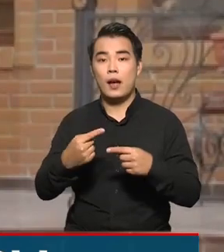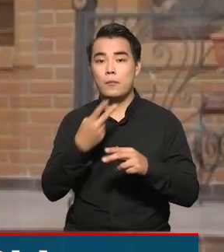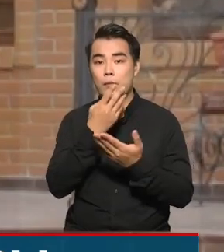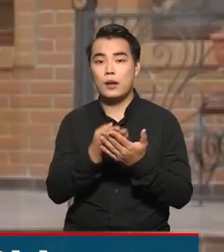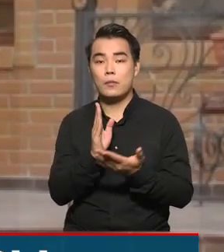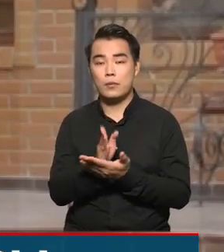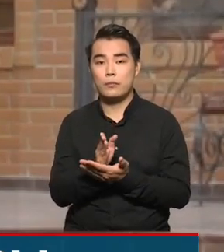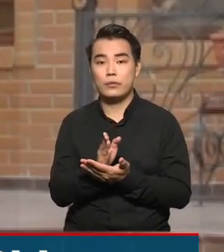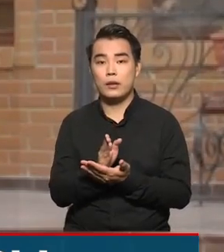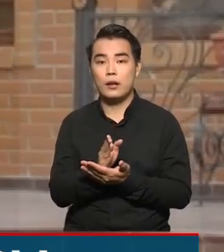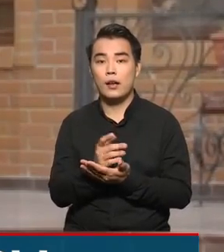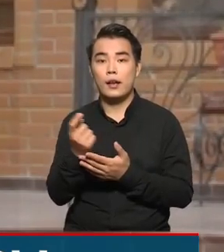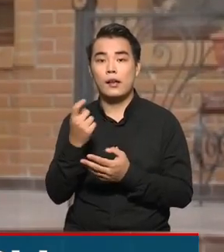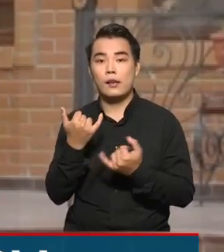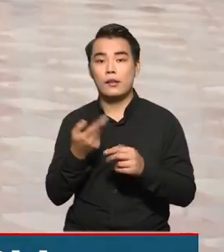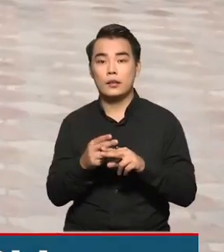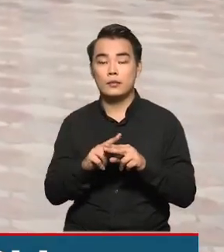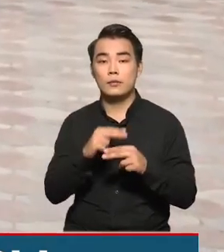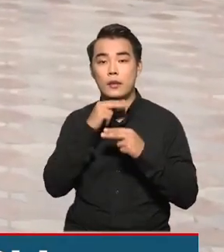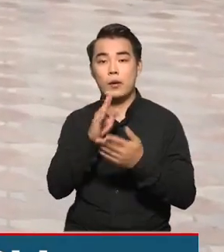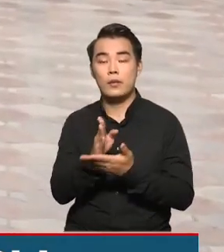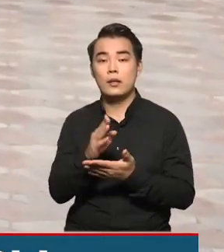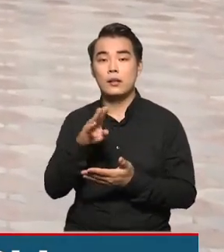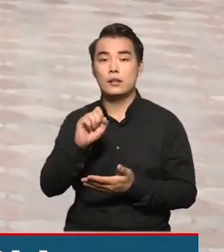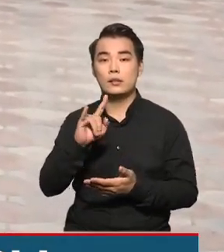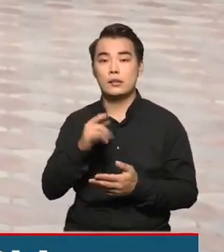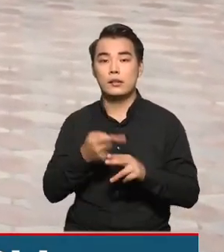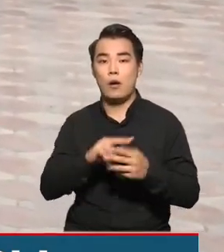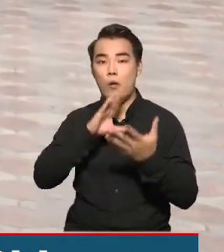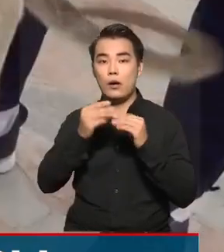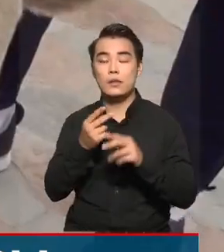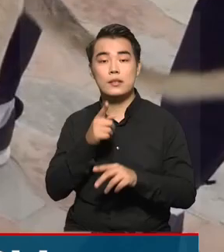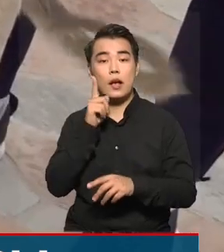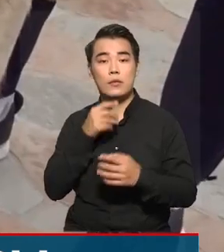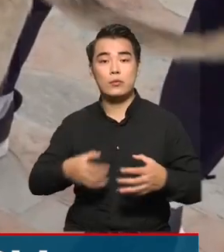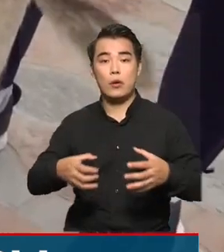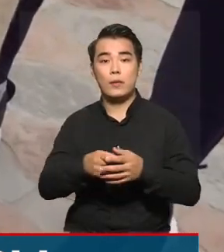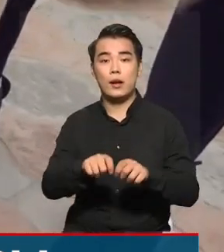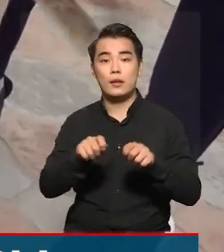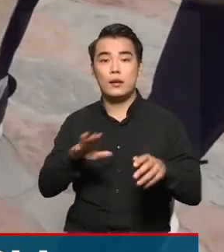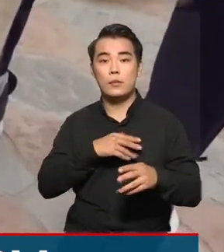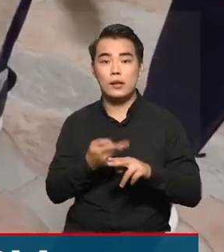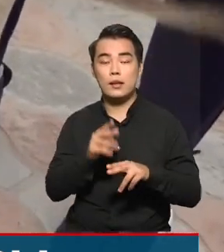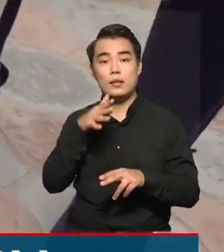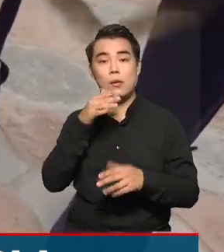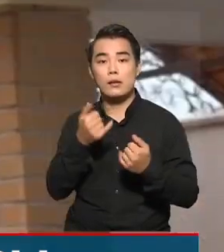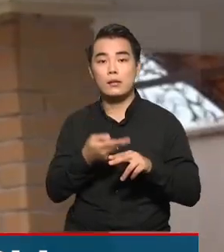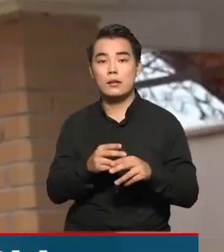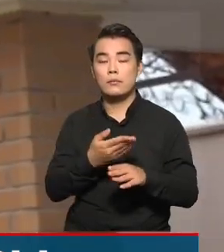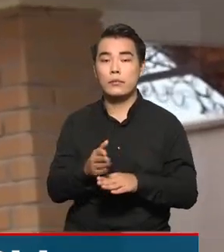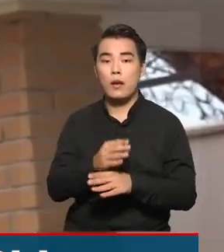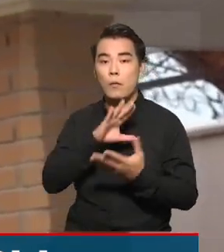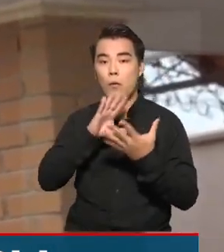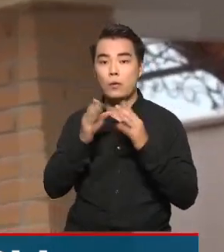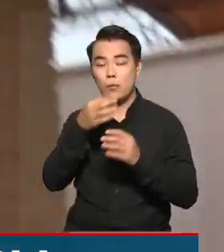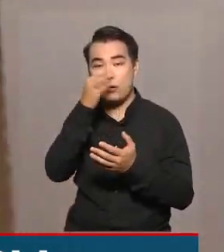жүгірту. Бабына қарай, бағына қарай. Тазы ұстауға әуес маңғыстаулық жастар топ құрған. Жүйрік ит баптау тәсілдерін өзара бөлісіп тәжірибе